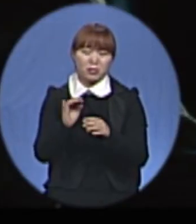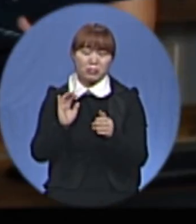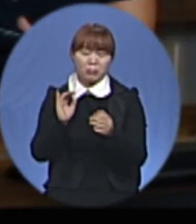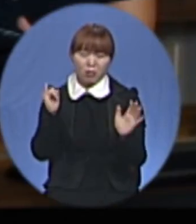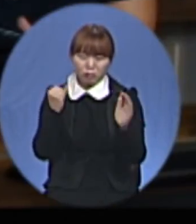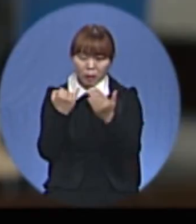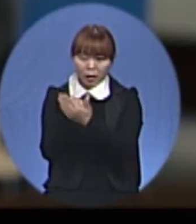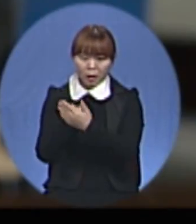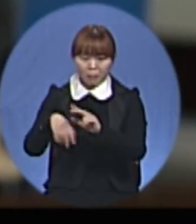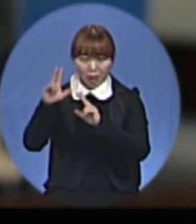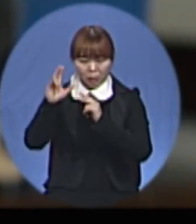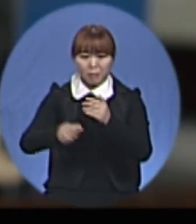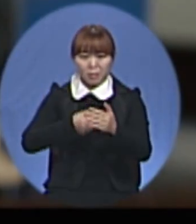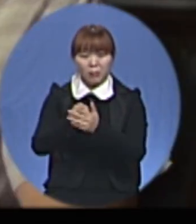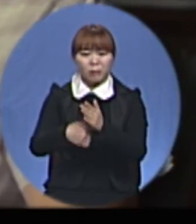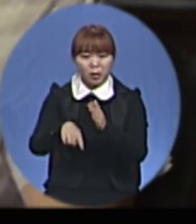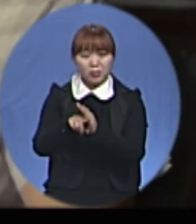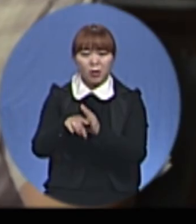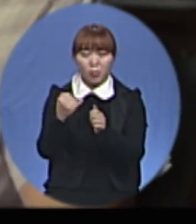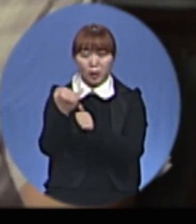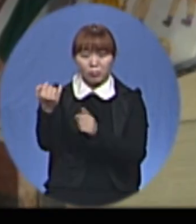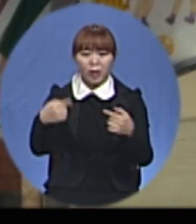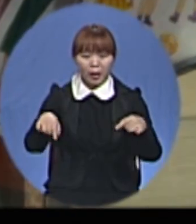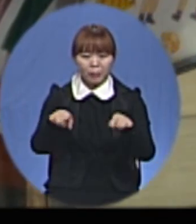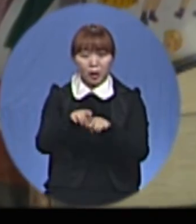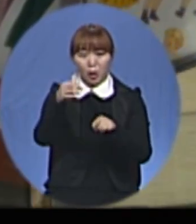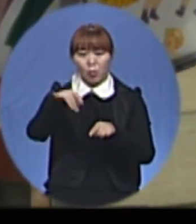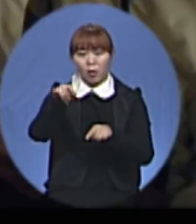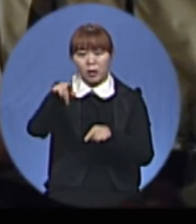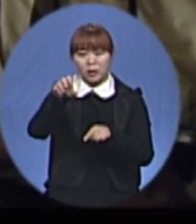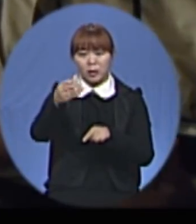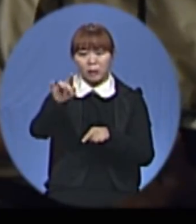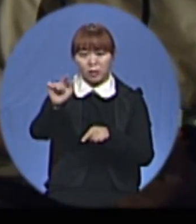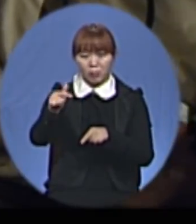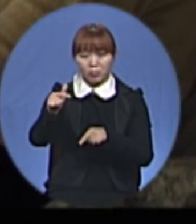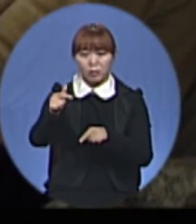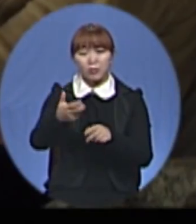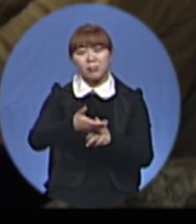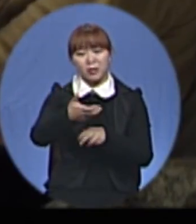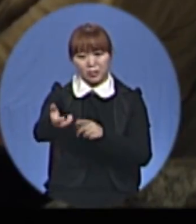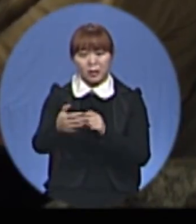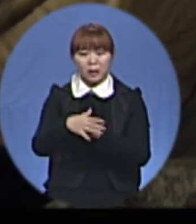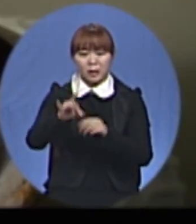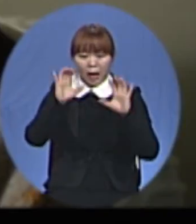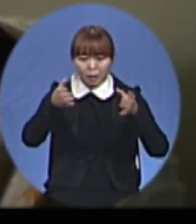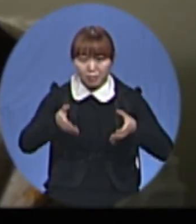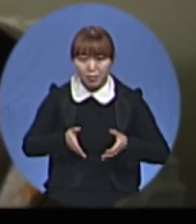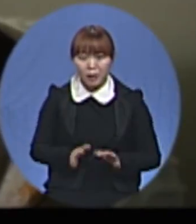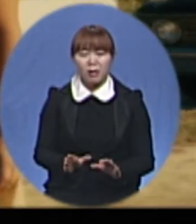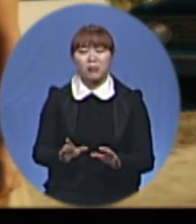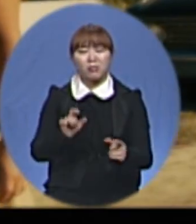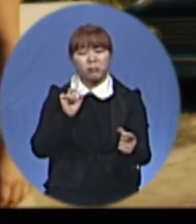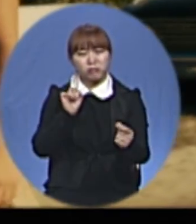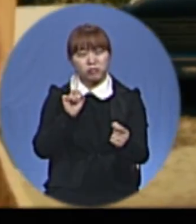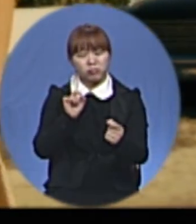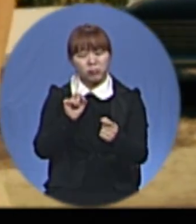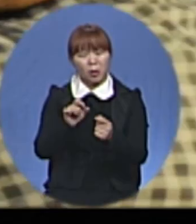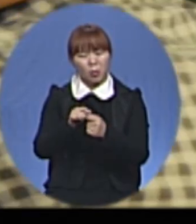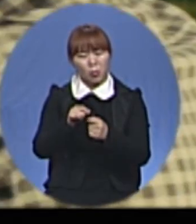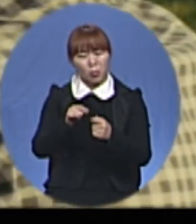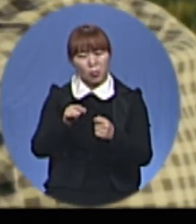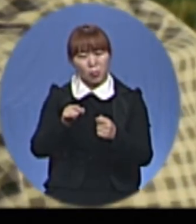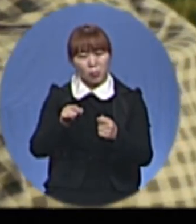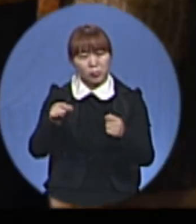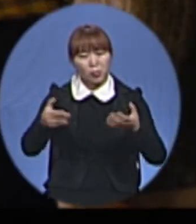지켜주겠다는 맹세를 지키기 위해 아내와 함께 워싱턴으로 떠나온 리차드는 첫 아이의 출산을 앞두고 오랜